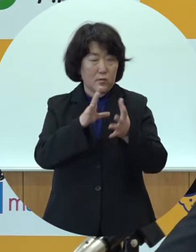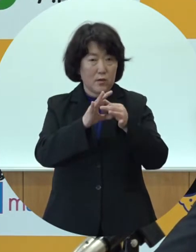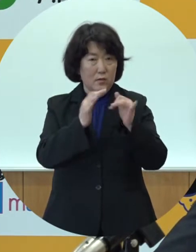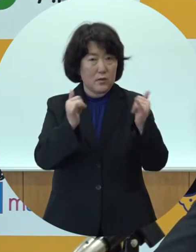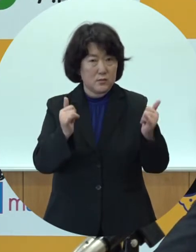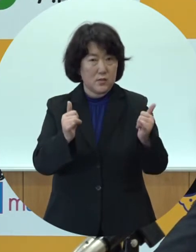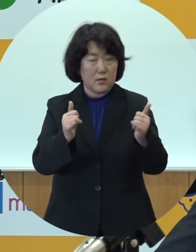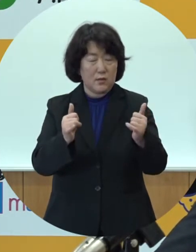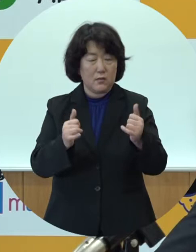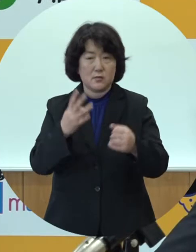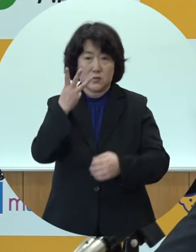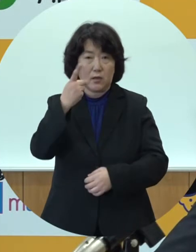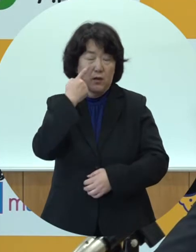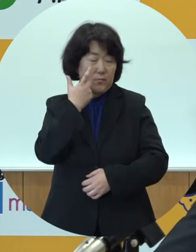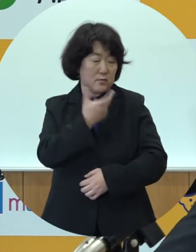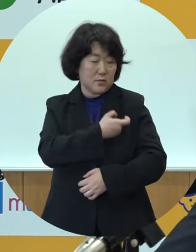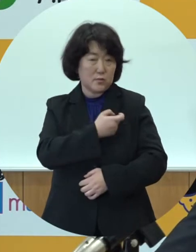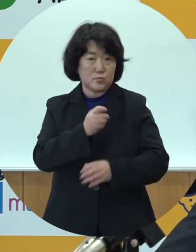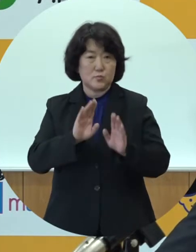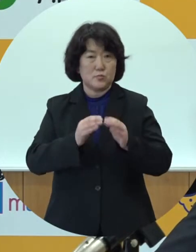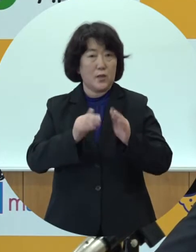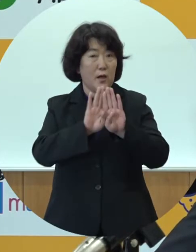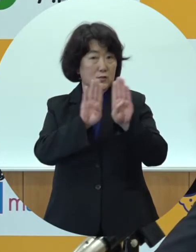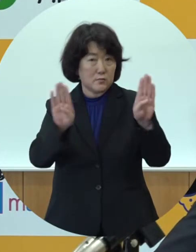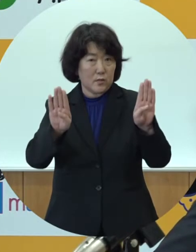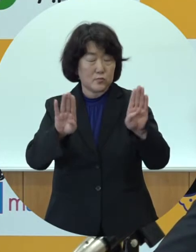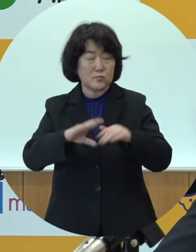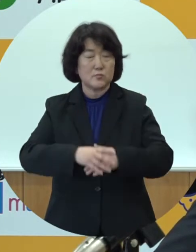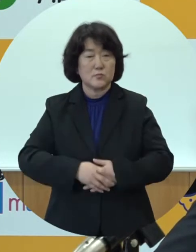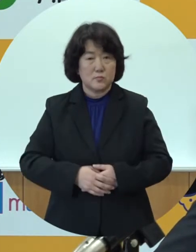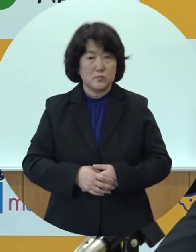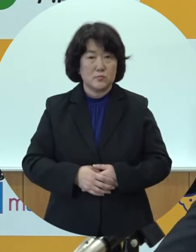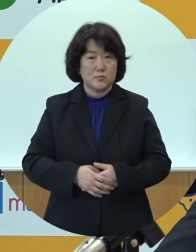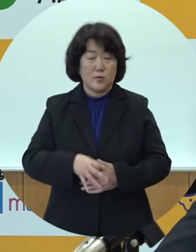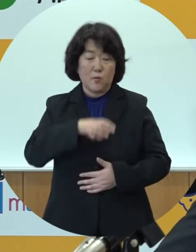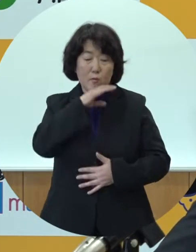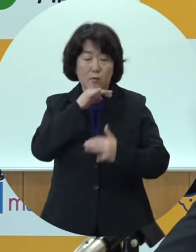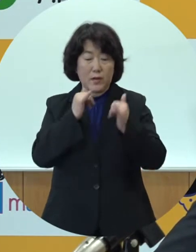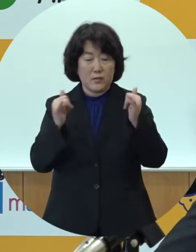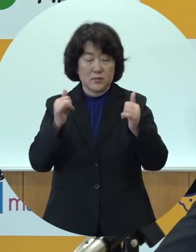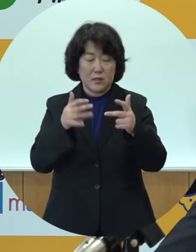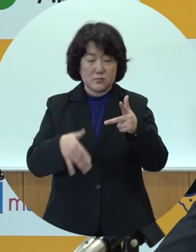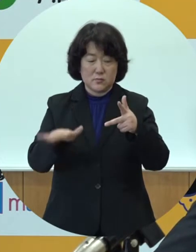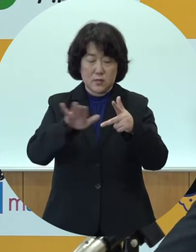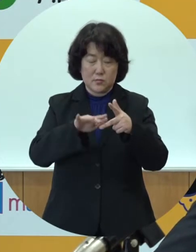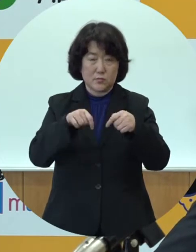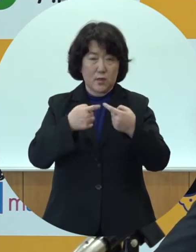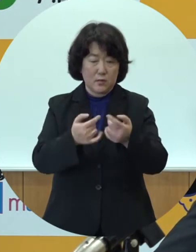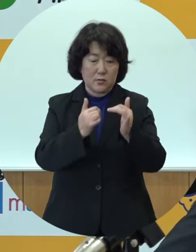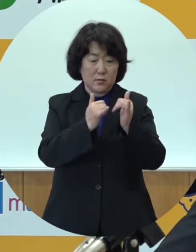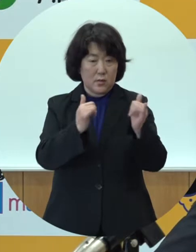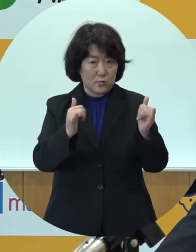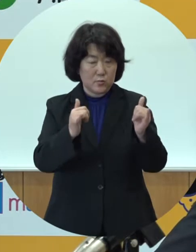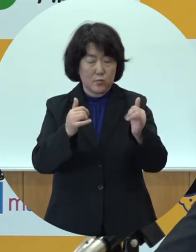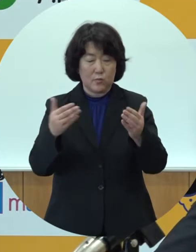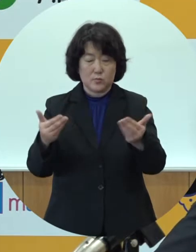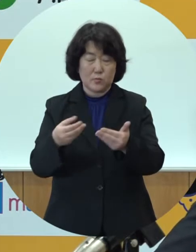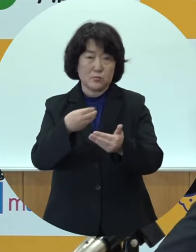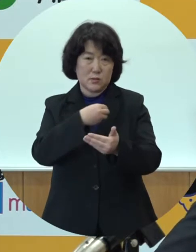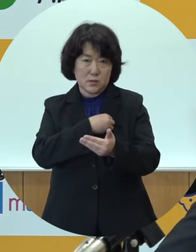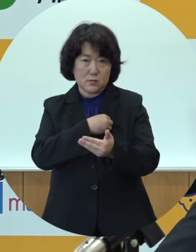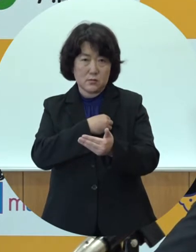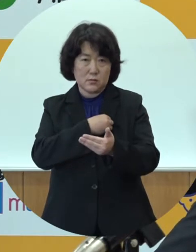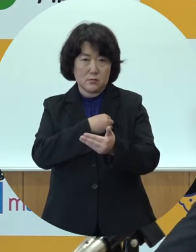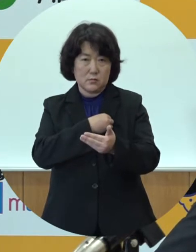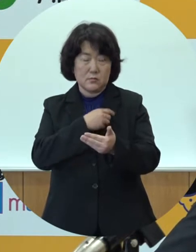方の3回目接種は開始してございますが、高齢者施設の入所者や職員なども